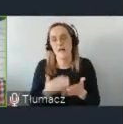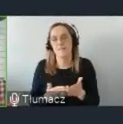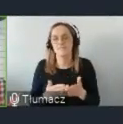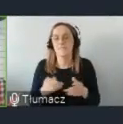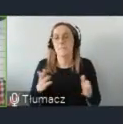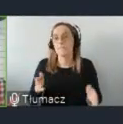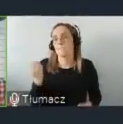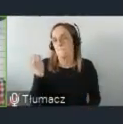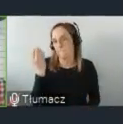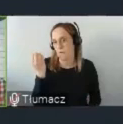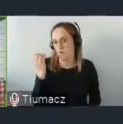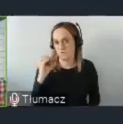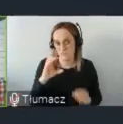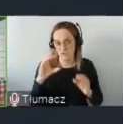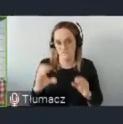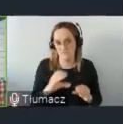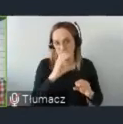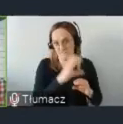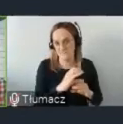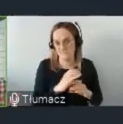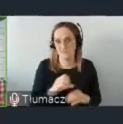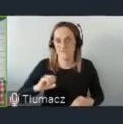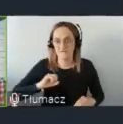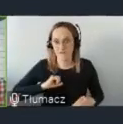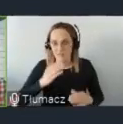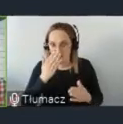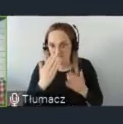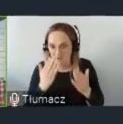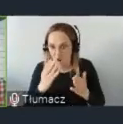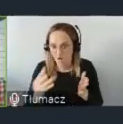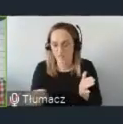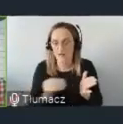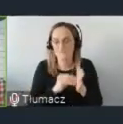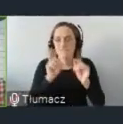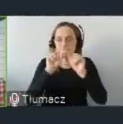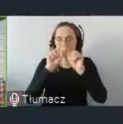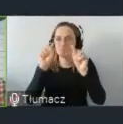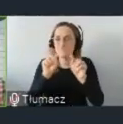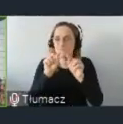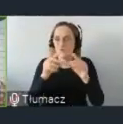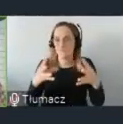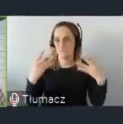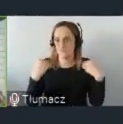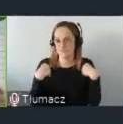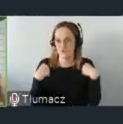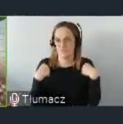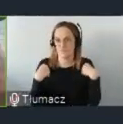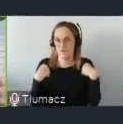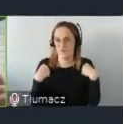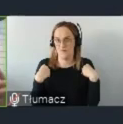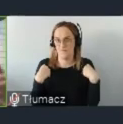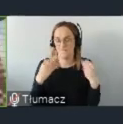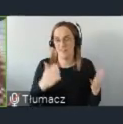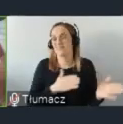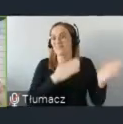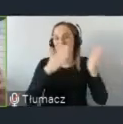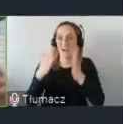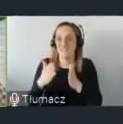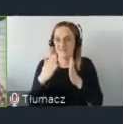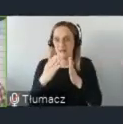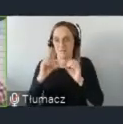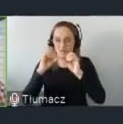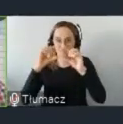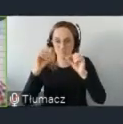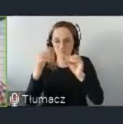z pociągiem ją przerzucimy i zobaczcie, jak to fajnie jest zrobione, że ikonka od razu przyjmuje tą